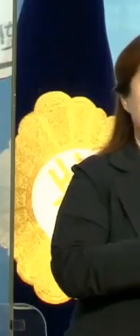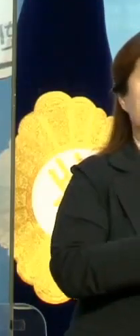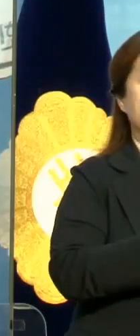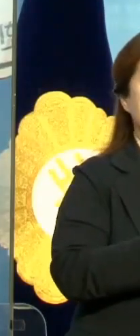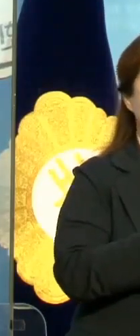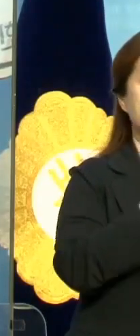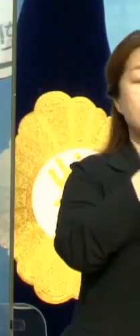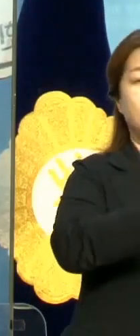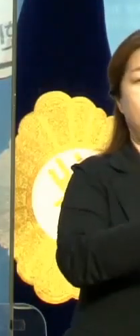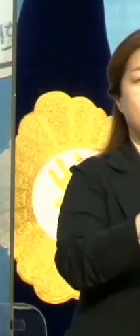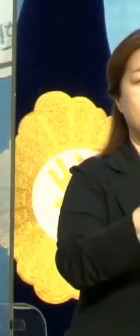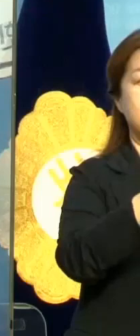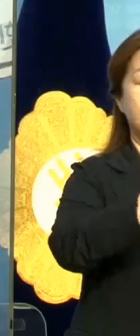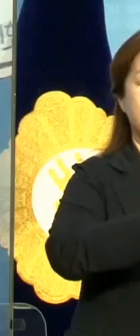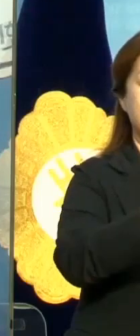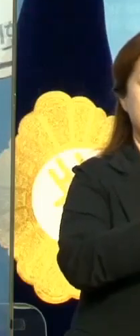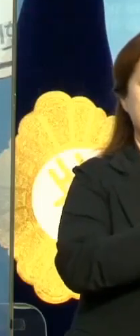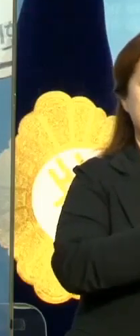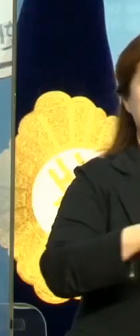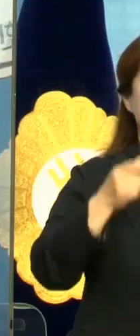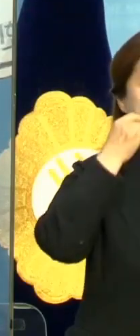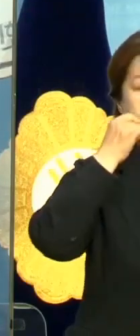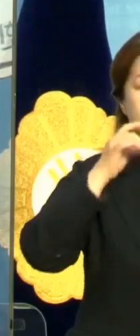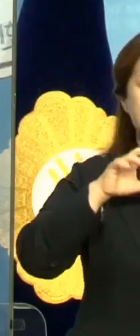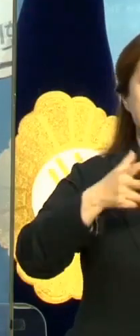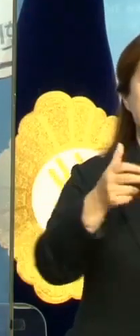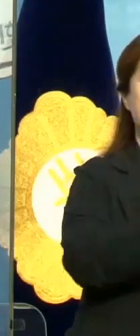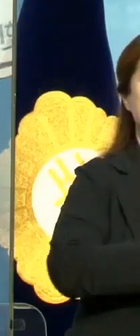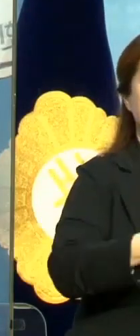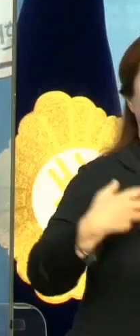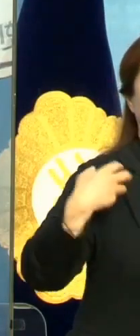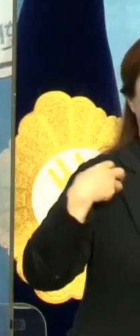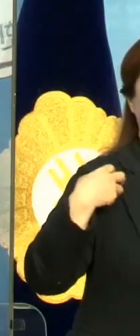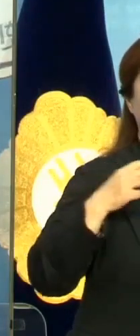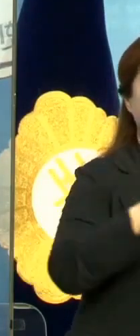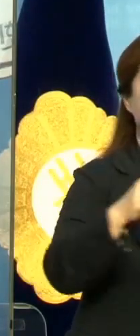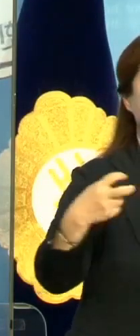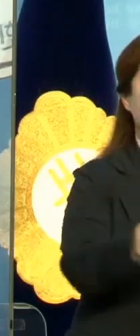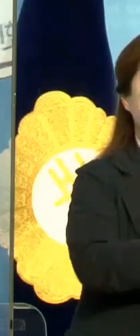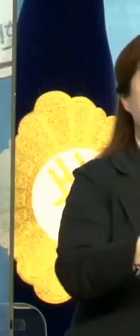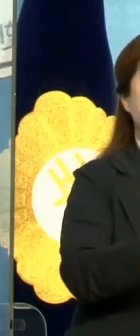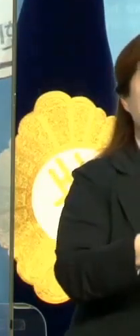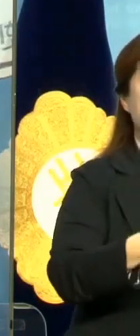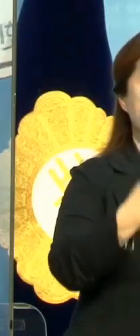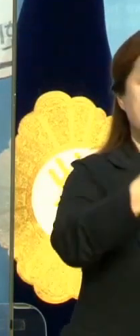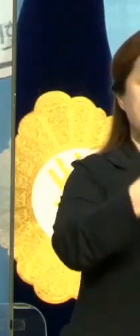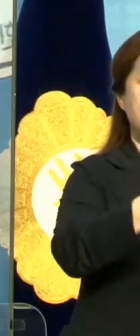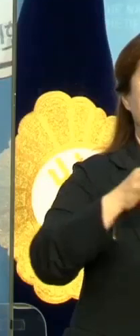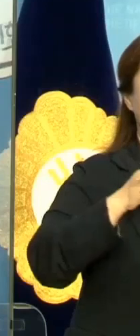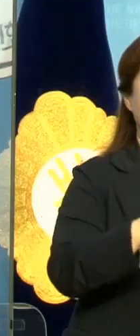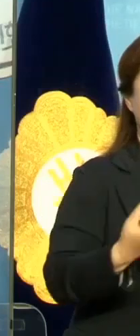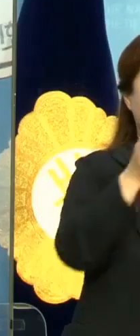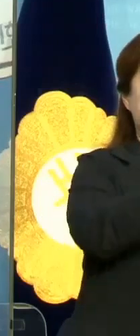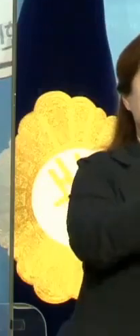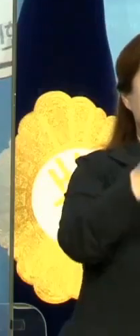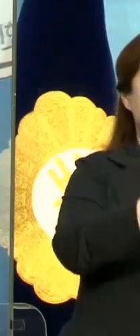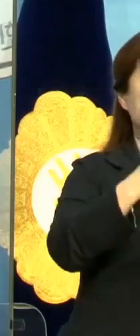상태에서 인기 상임위인 국토 위원회 사회 연석 보임 되었고